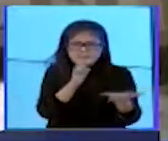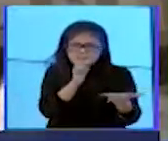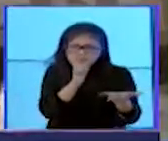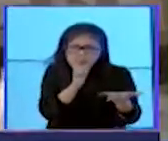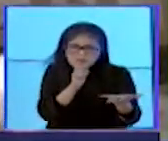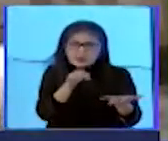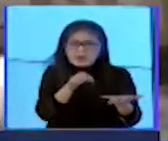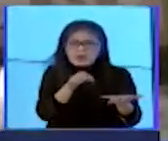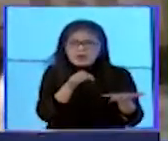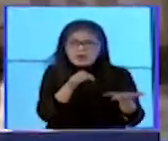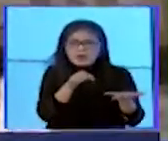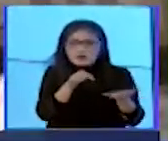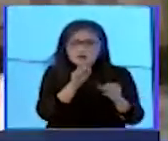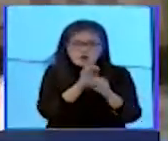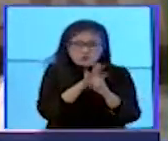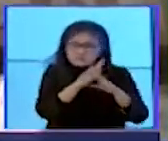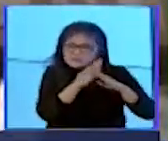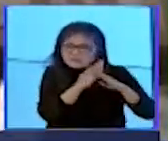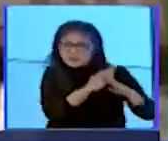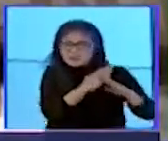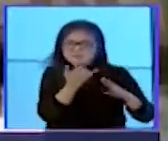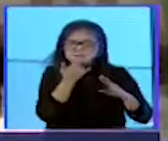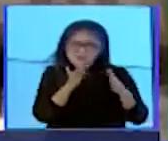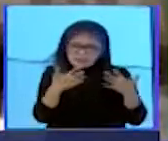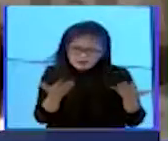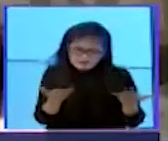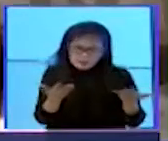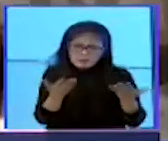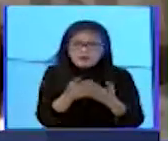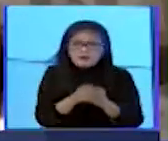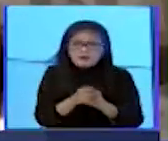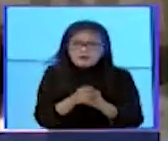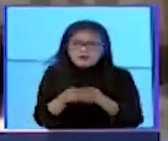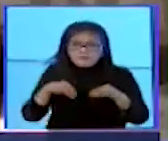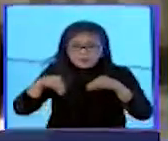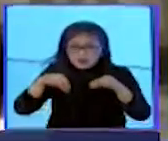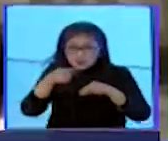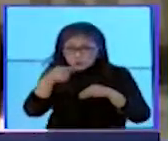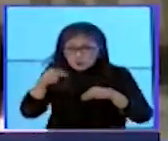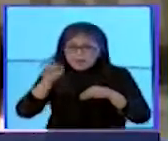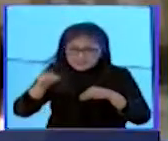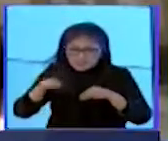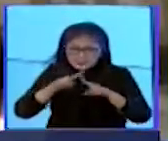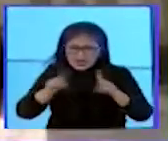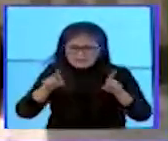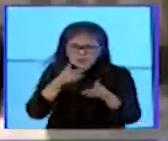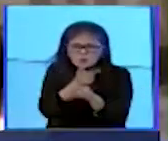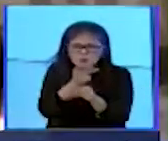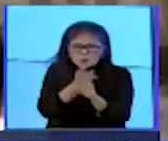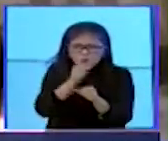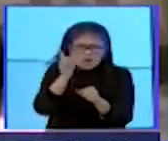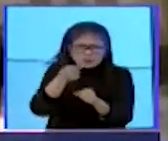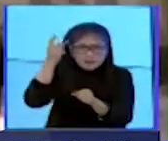cara mencegah penularan dan lain sebagainya jadi pada satu sisi dikurangi tetapi pada sisi lain guru guru dituntut kreatif